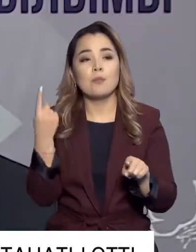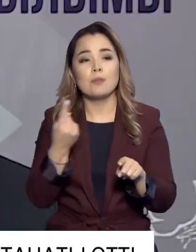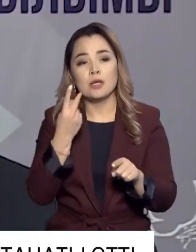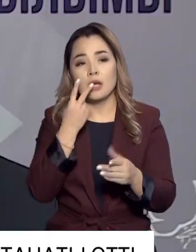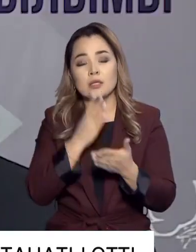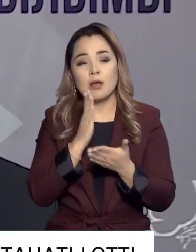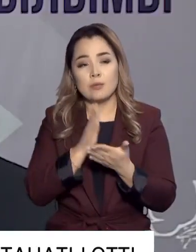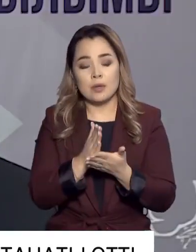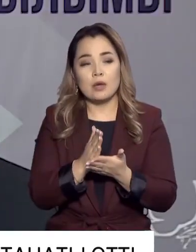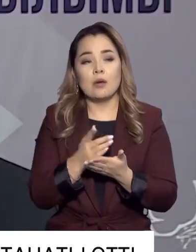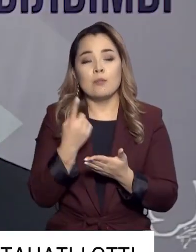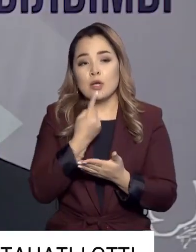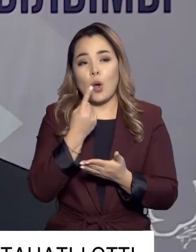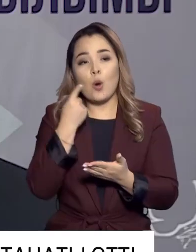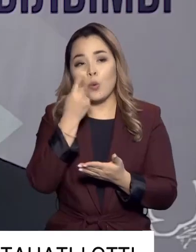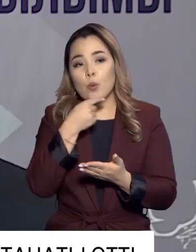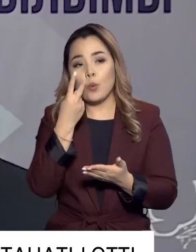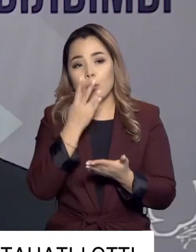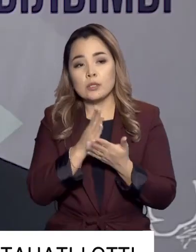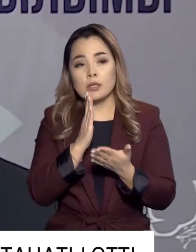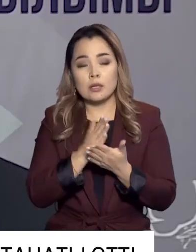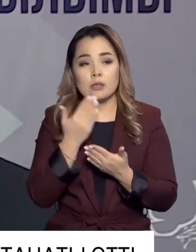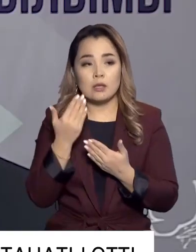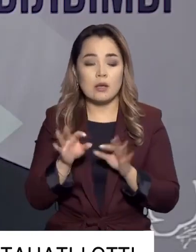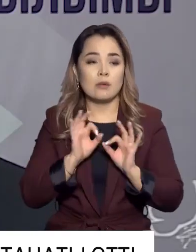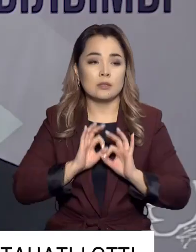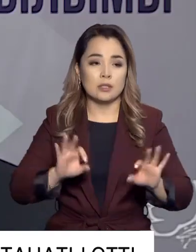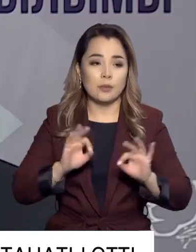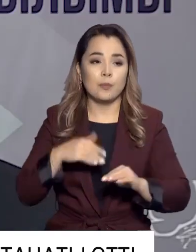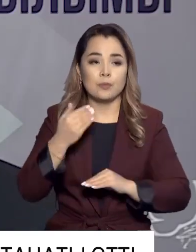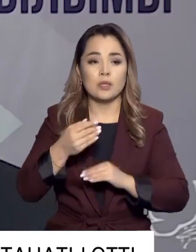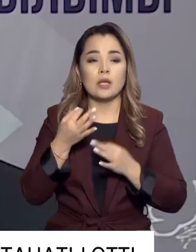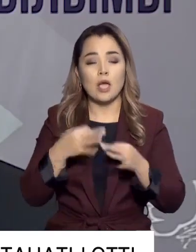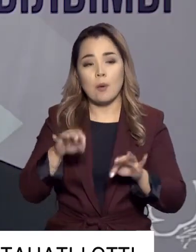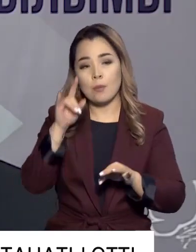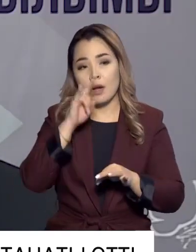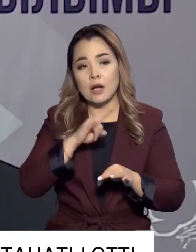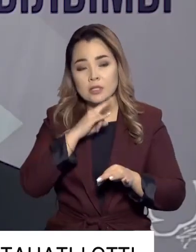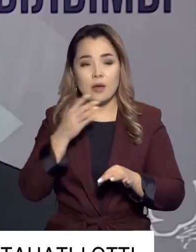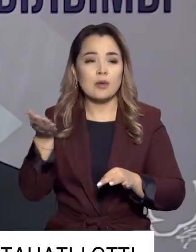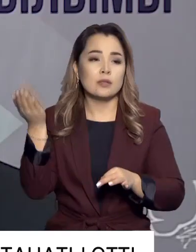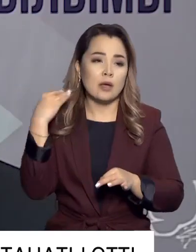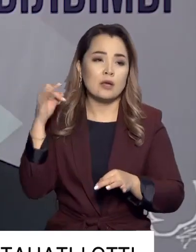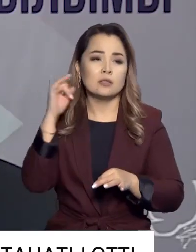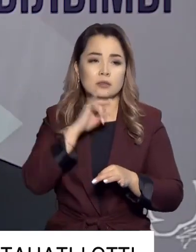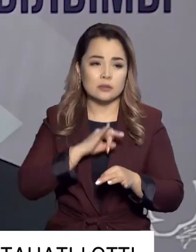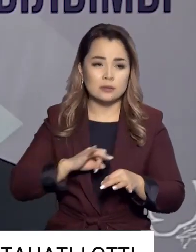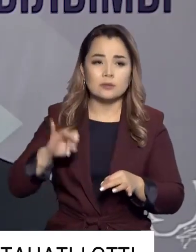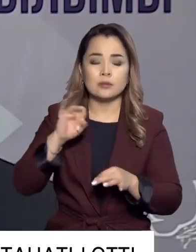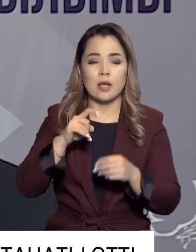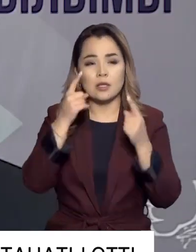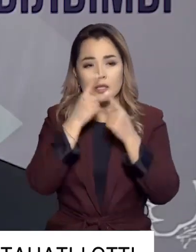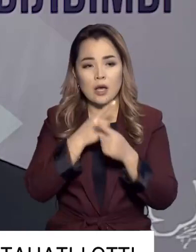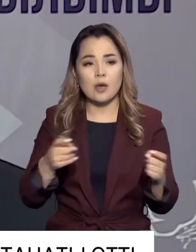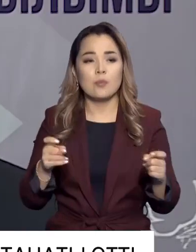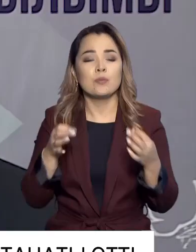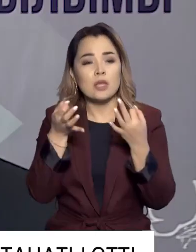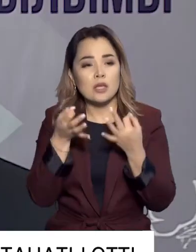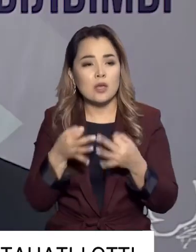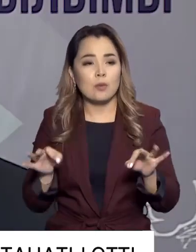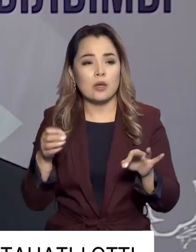бір көрінісі сол Егемен Қазақстанға кезінде шыққан жарияланған егемендік